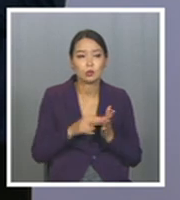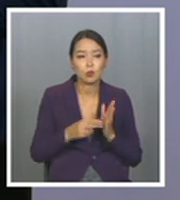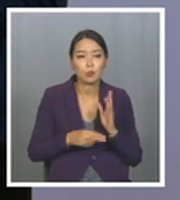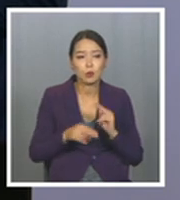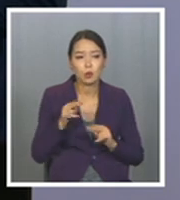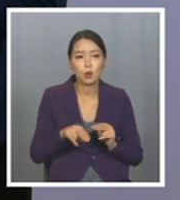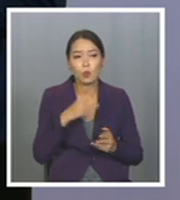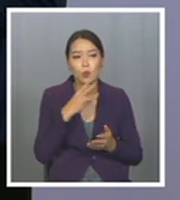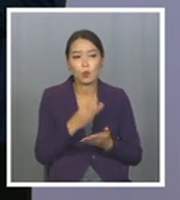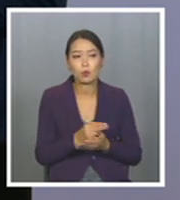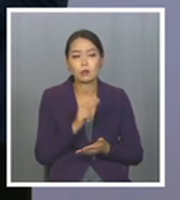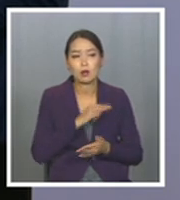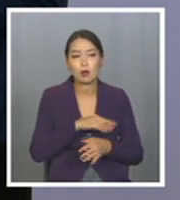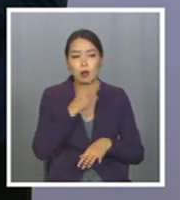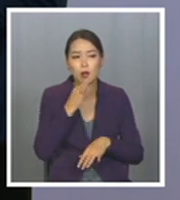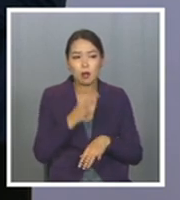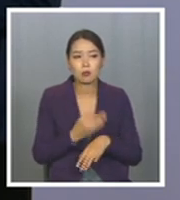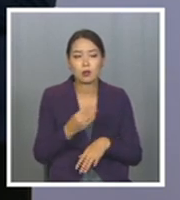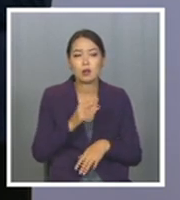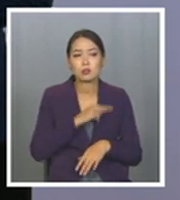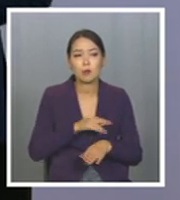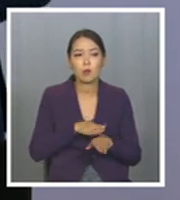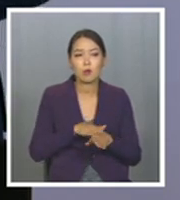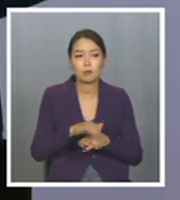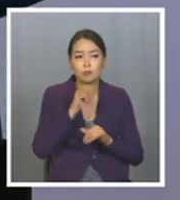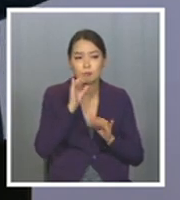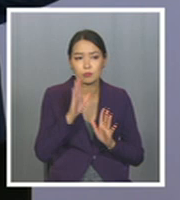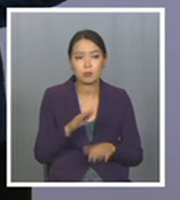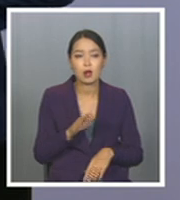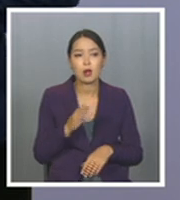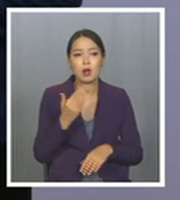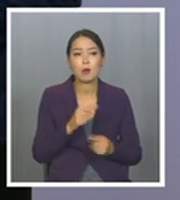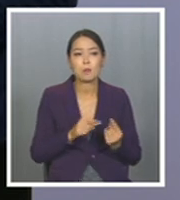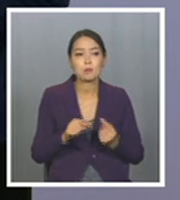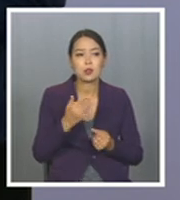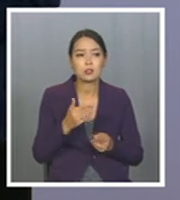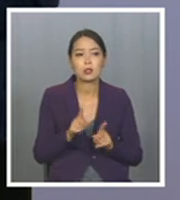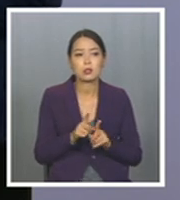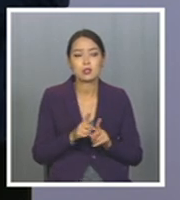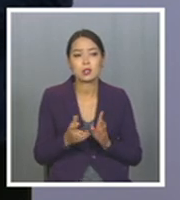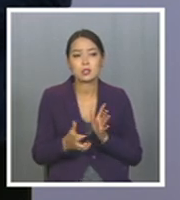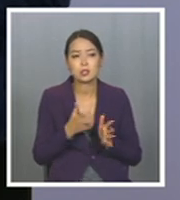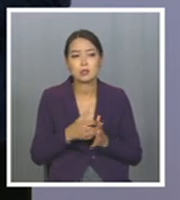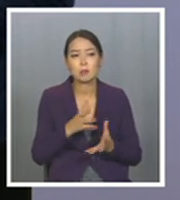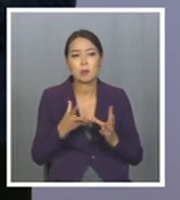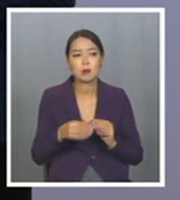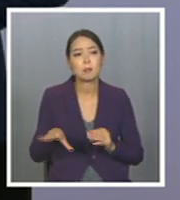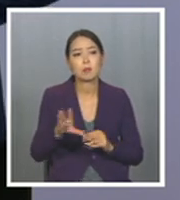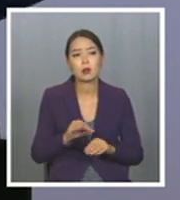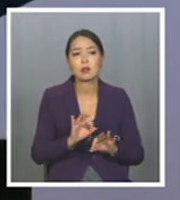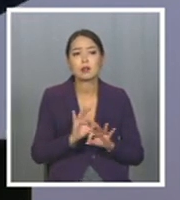міндетін жауапкершілікпен атқара алмау, өнеркәсіп саласындағы жетістіктер арқылы барлығы керемет деп есеп